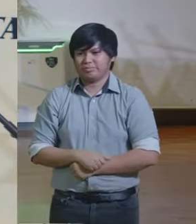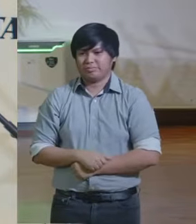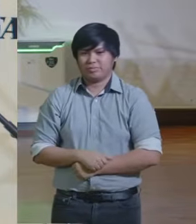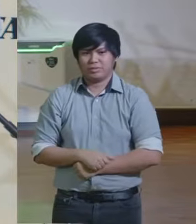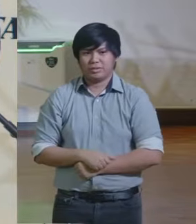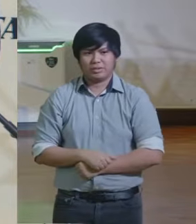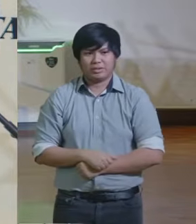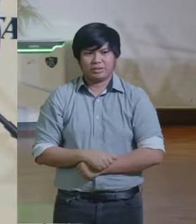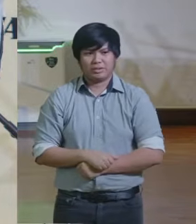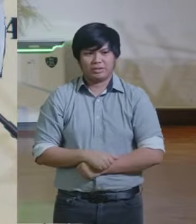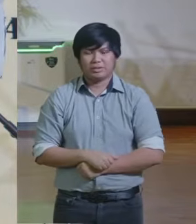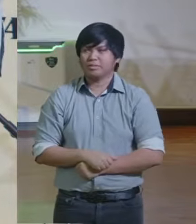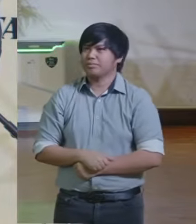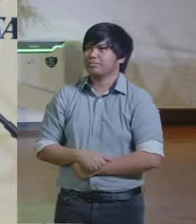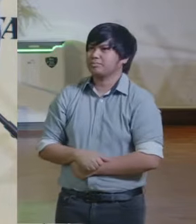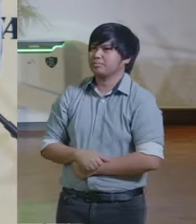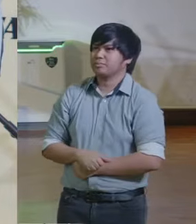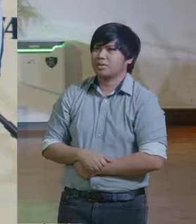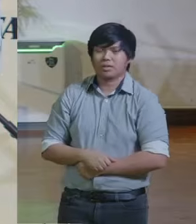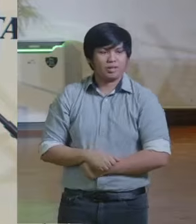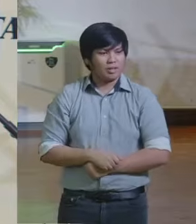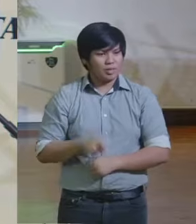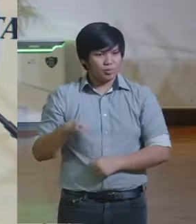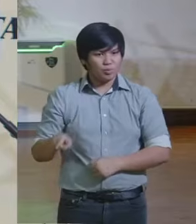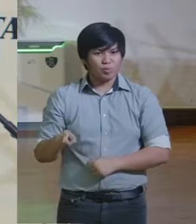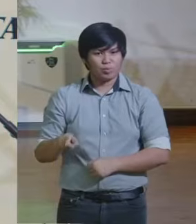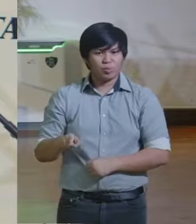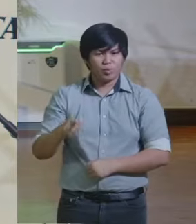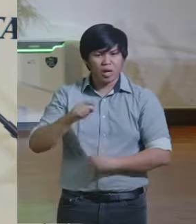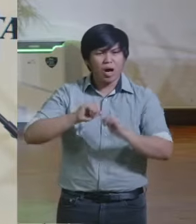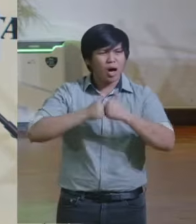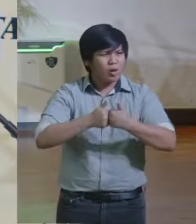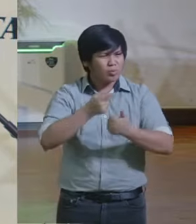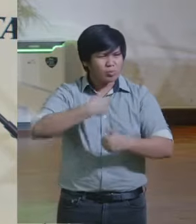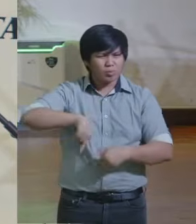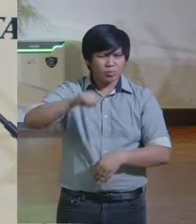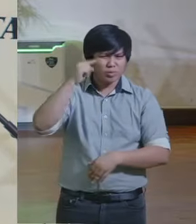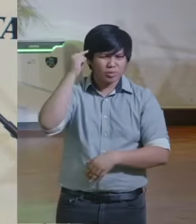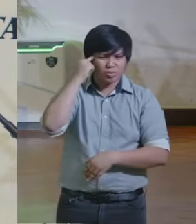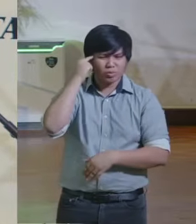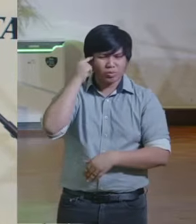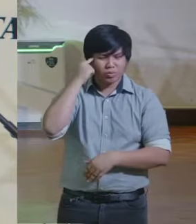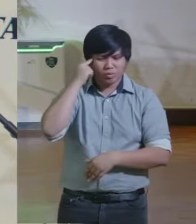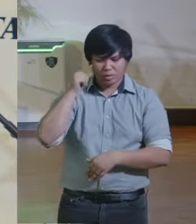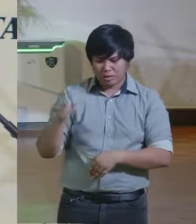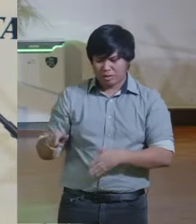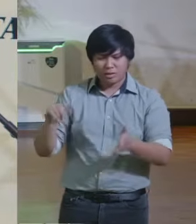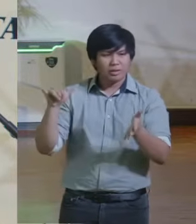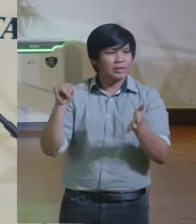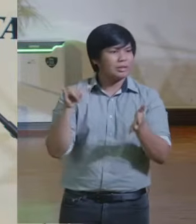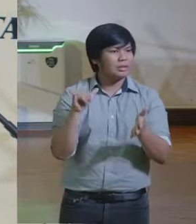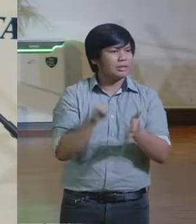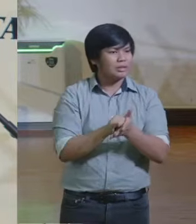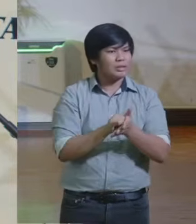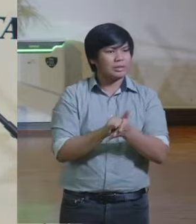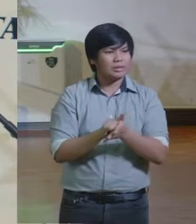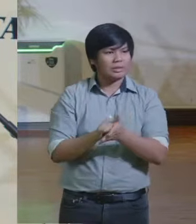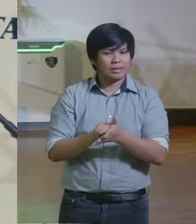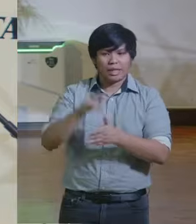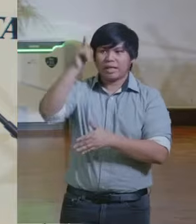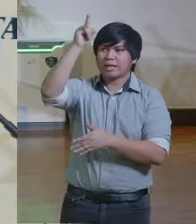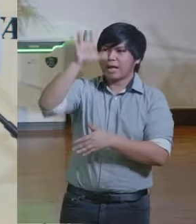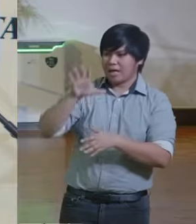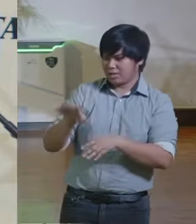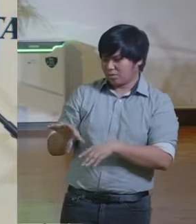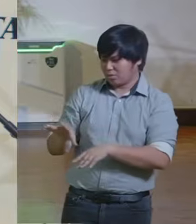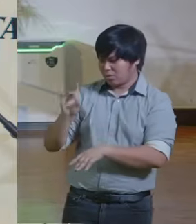Diyos na anak ng Diyos. Paano natin alam na siya ang tamang humirang sa Kanya, na siya nga ay Diyos